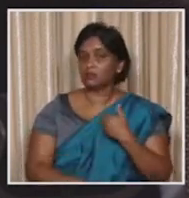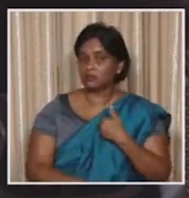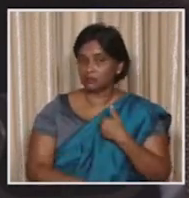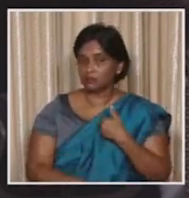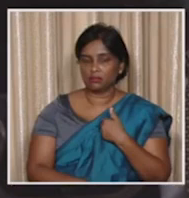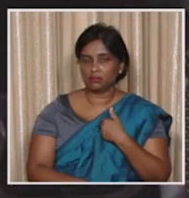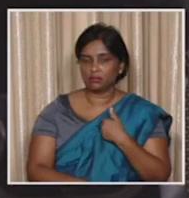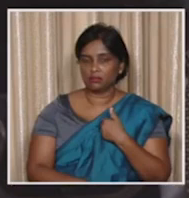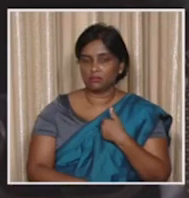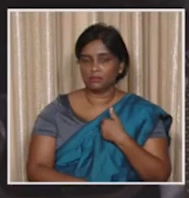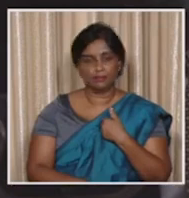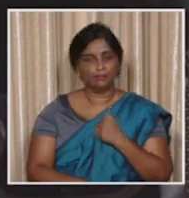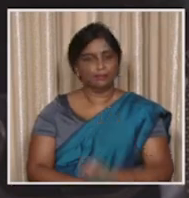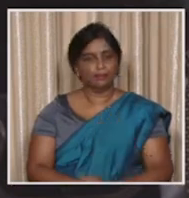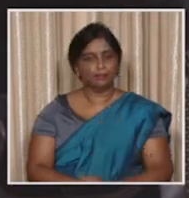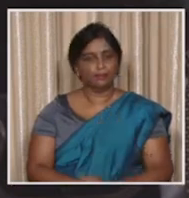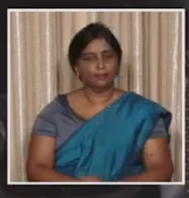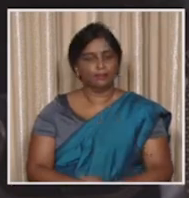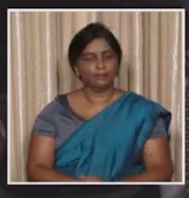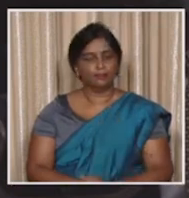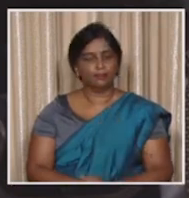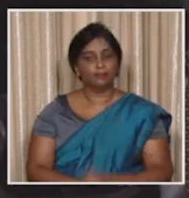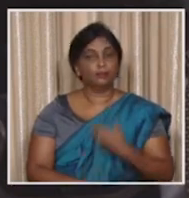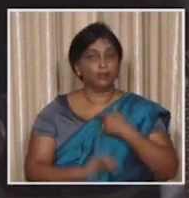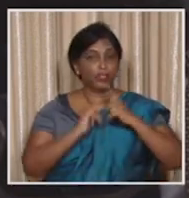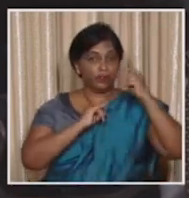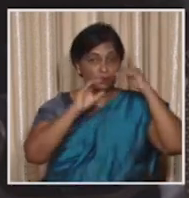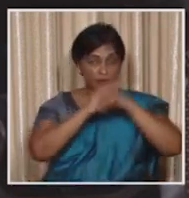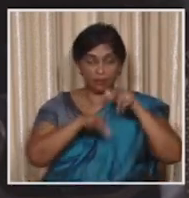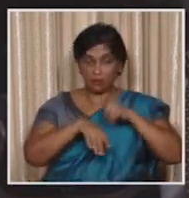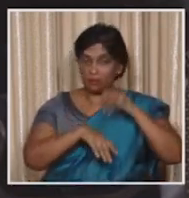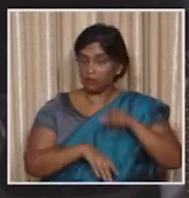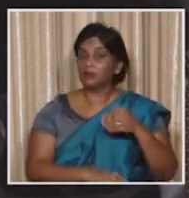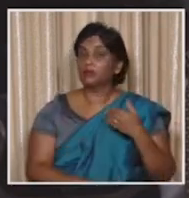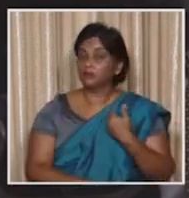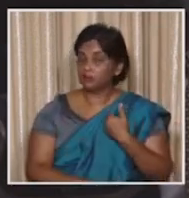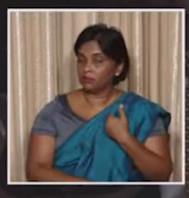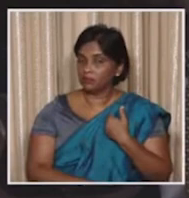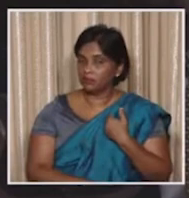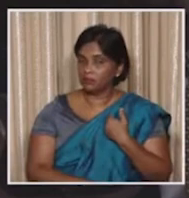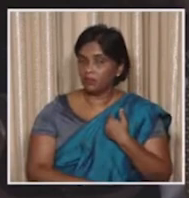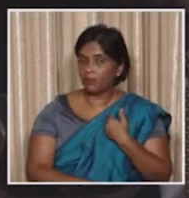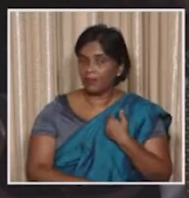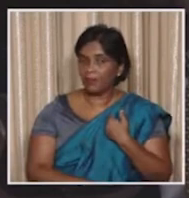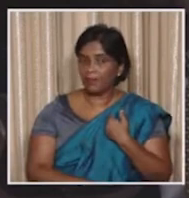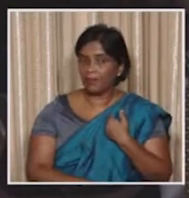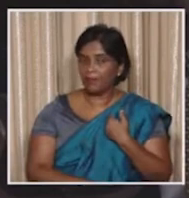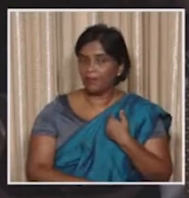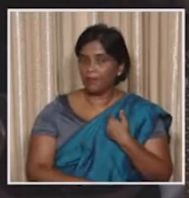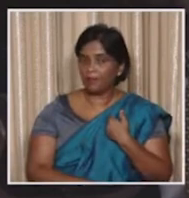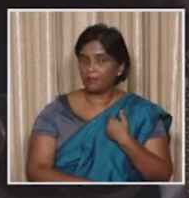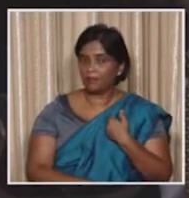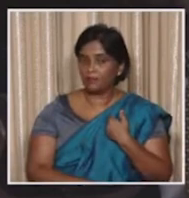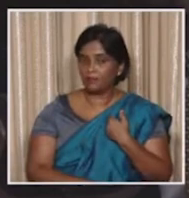இத்தாவில் பகுதியில் இருந்த நான் பல்கலைக்கழக மாணவனாக இருந்த பொழுது பழை பகுதியிலே இராணுவத்தினரால் மனித கடியங்களாக பயன்படுத்தப்பட்ட 5000-க்கும்